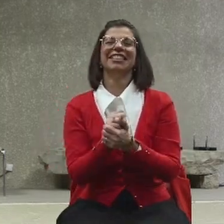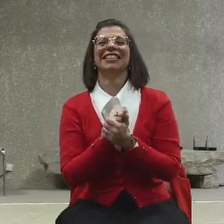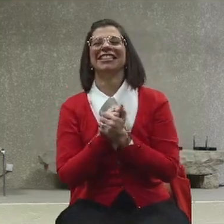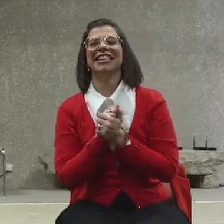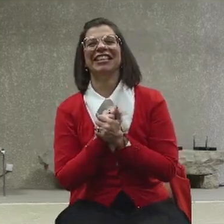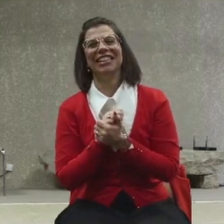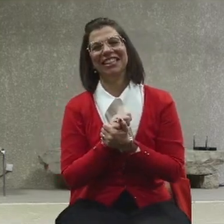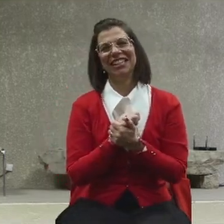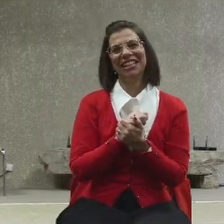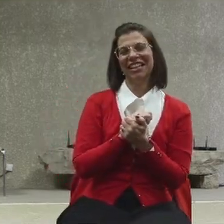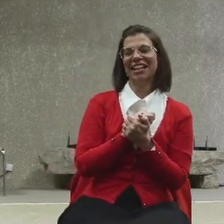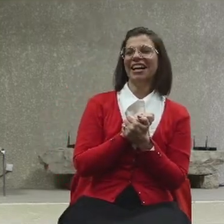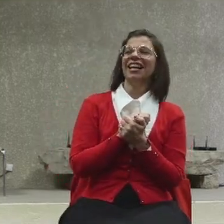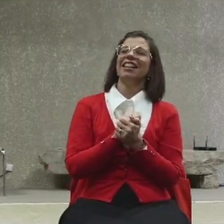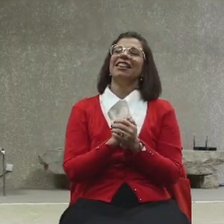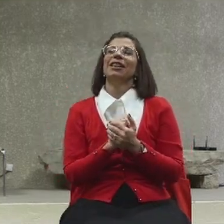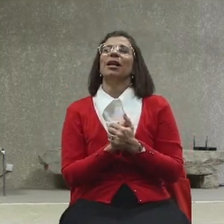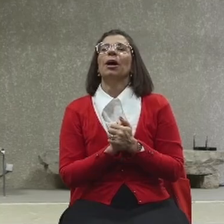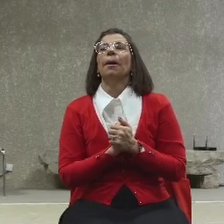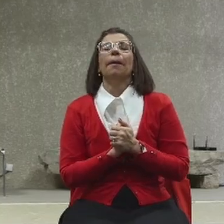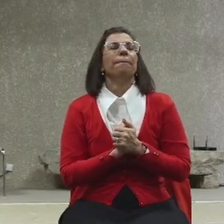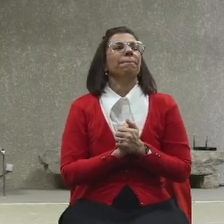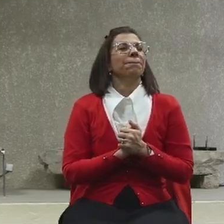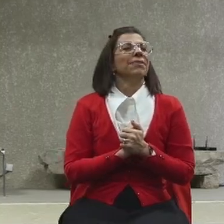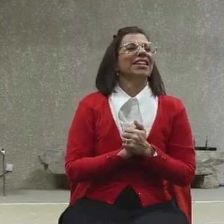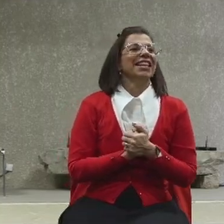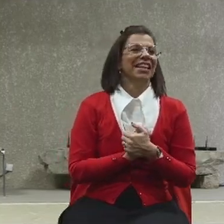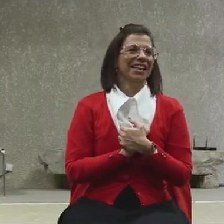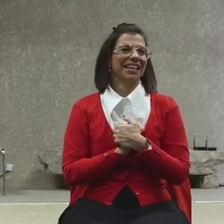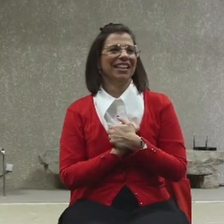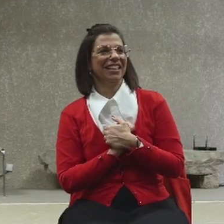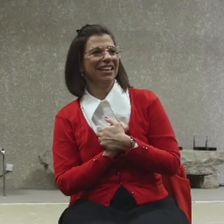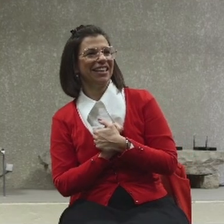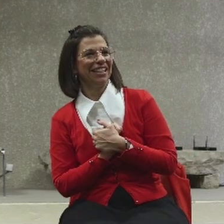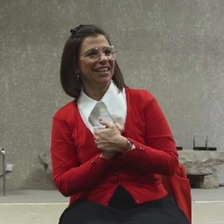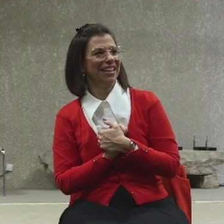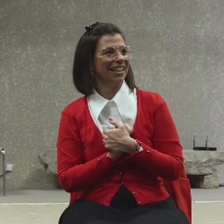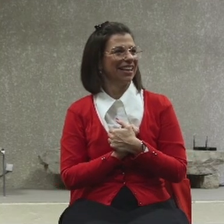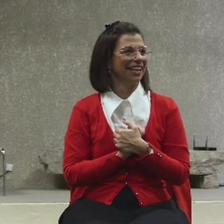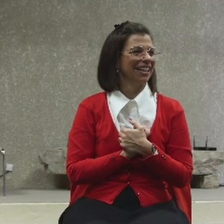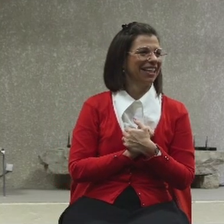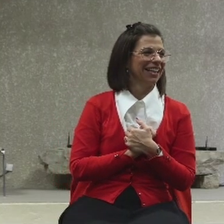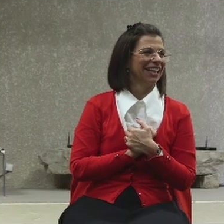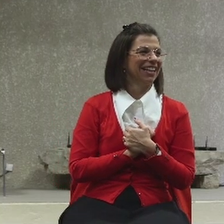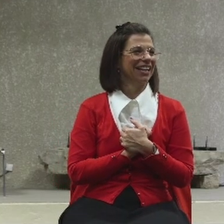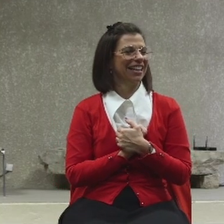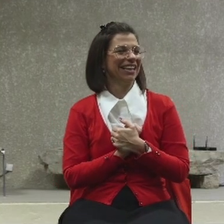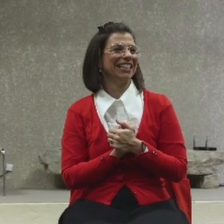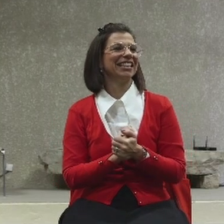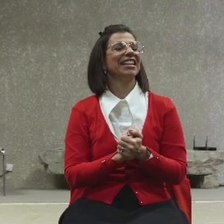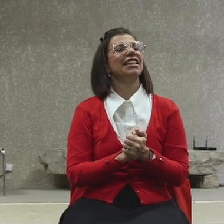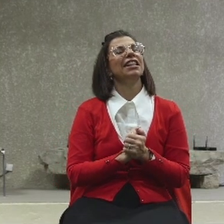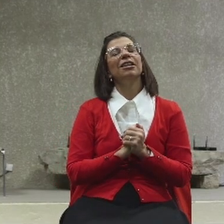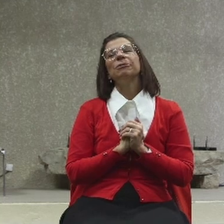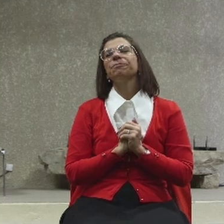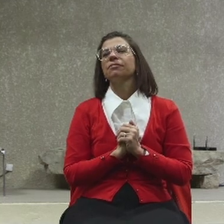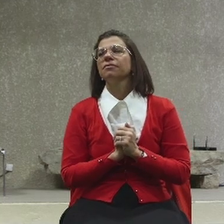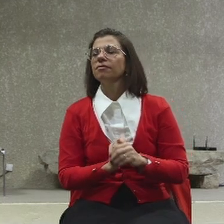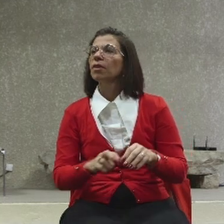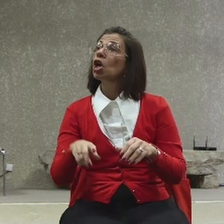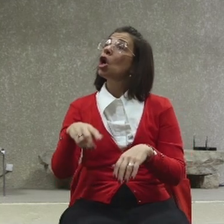fait asseoir dans les lieux célestes. Amen. C'est dans les lieux célestes que ça se passe désormais. Nous sommes dans le royaume des cieux